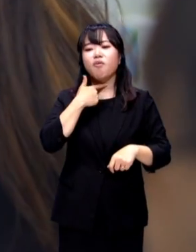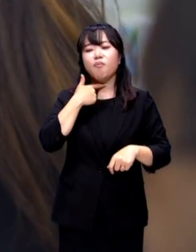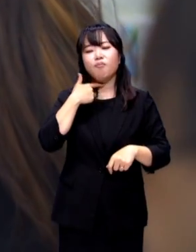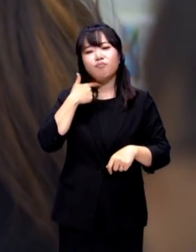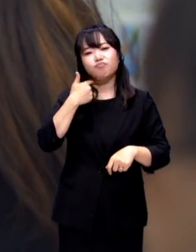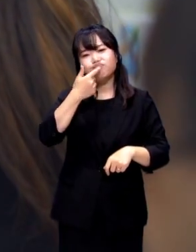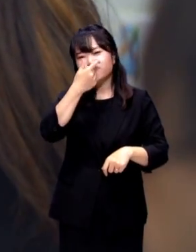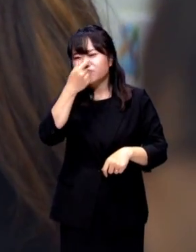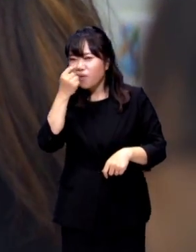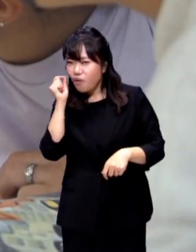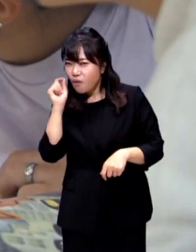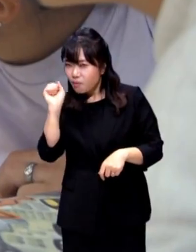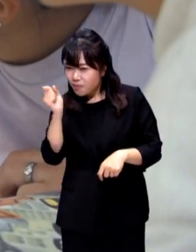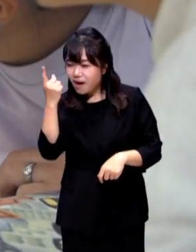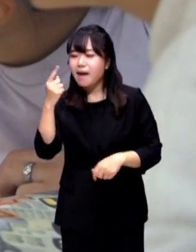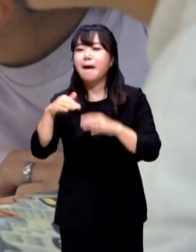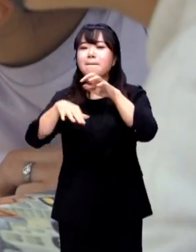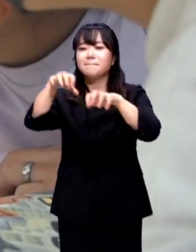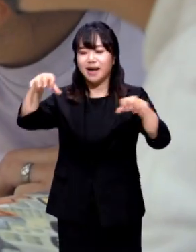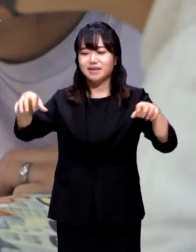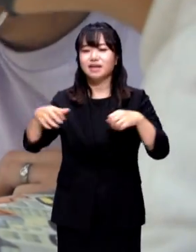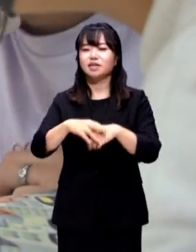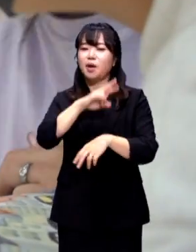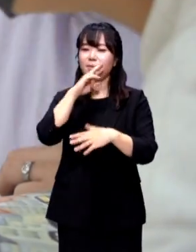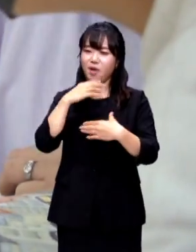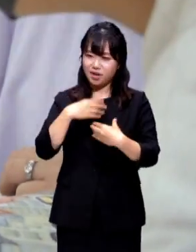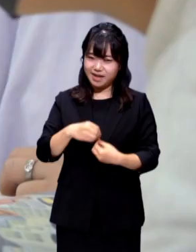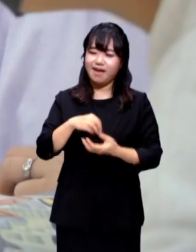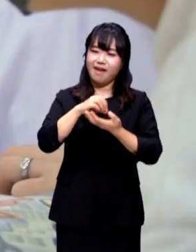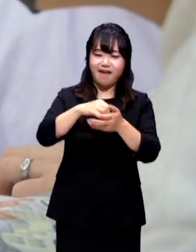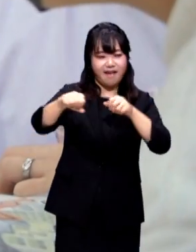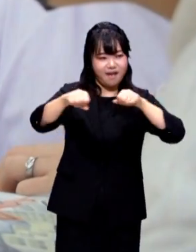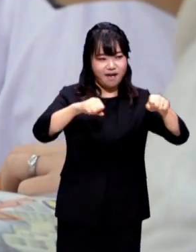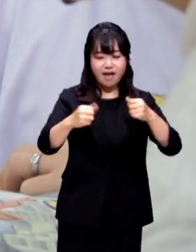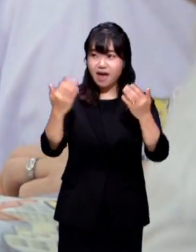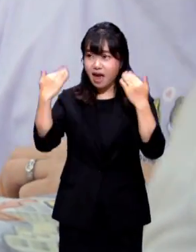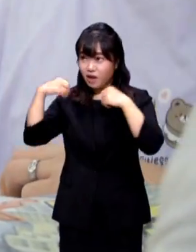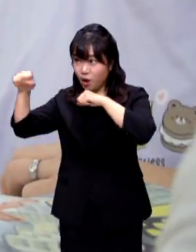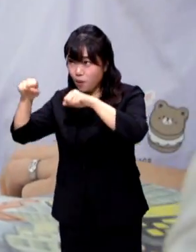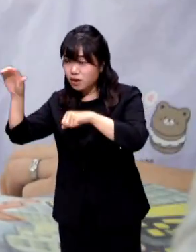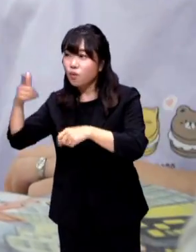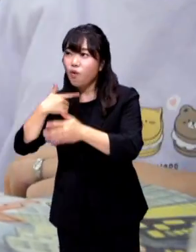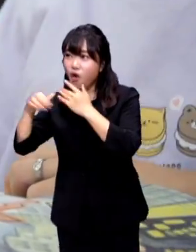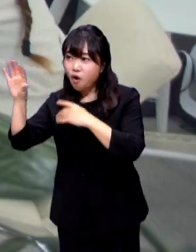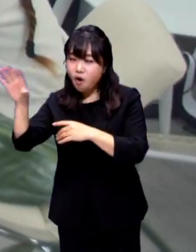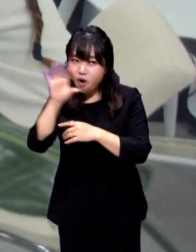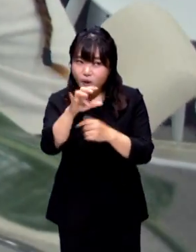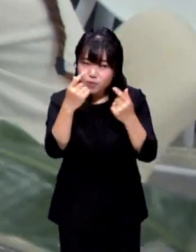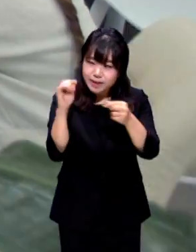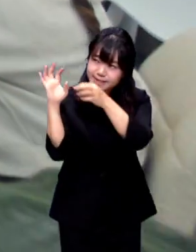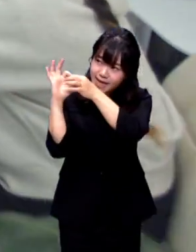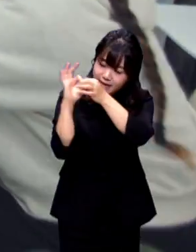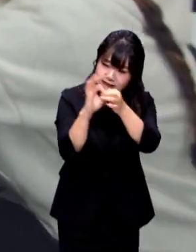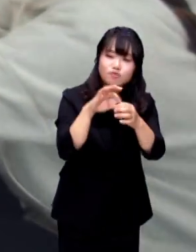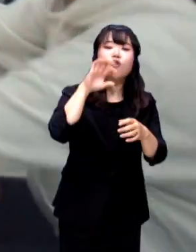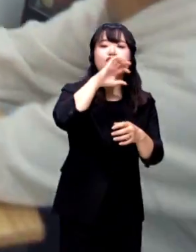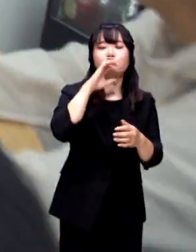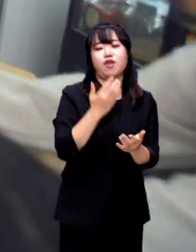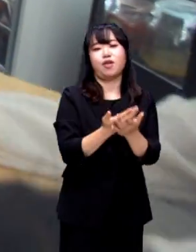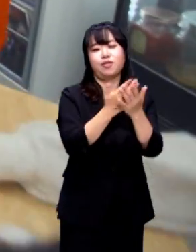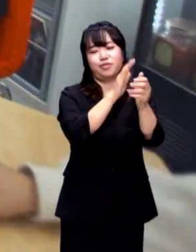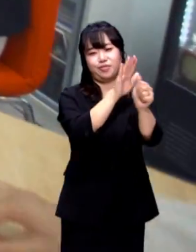것에 착안해서 마을에서 편하게 접하고 학교에서의 자치활동의 경험을 마을에서도 이어질 수